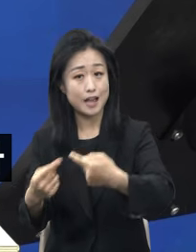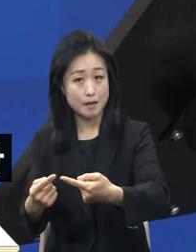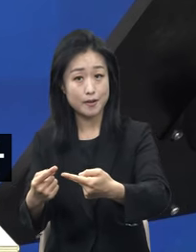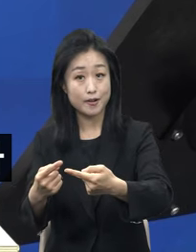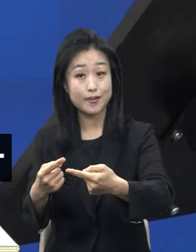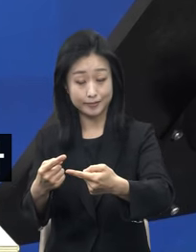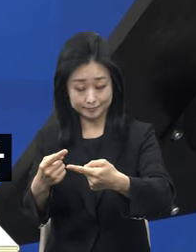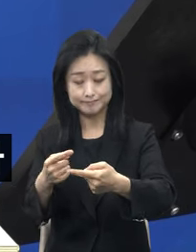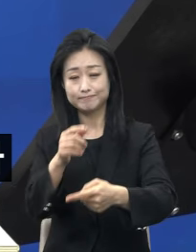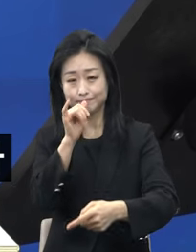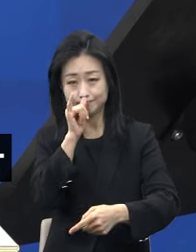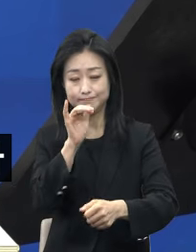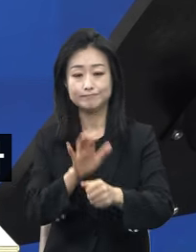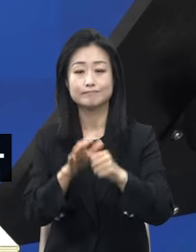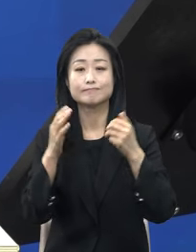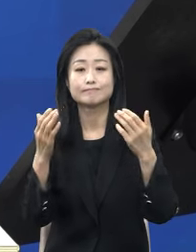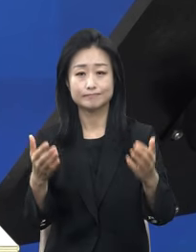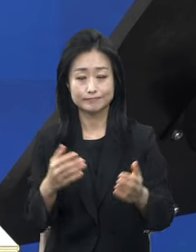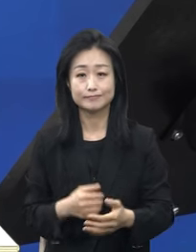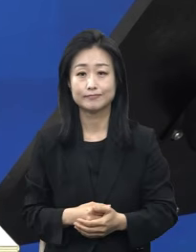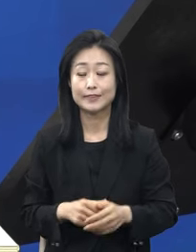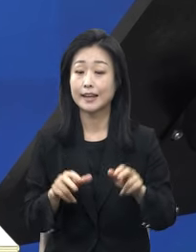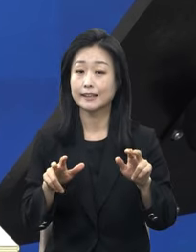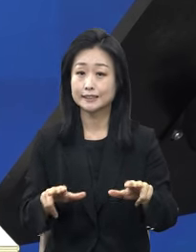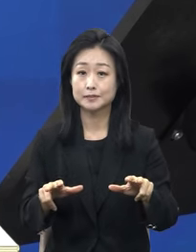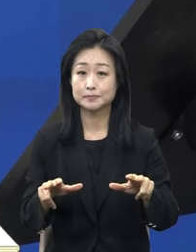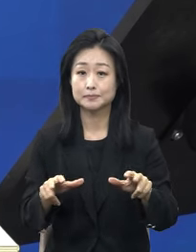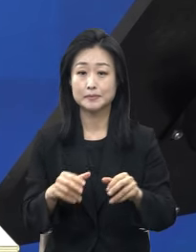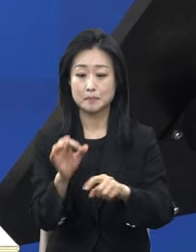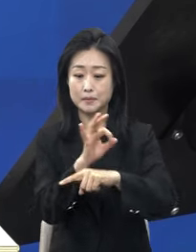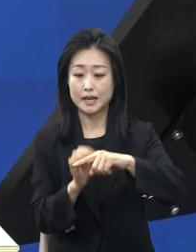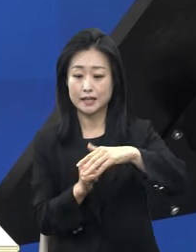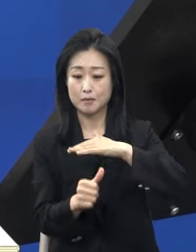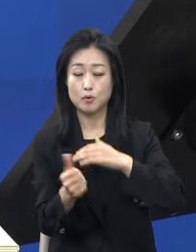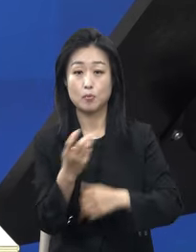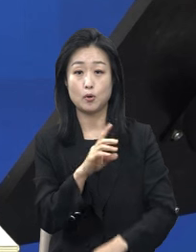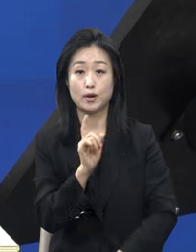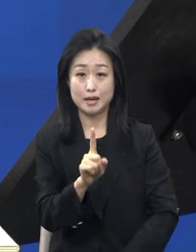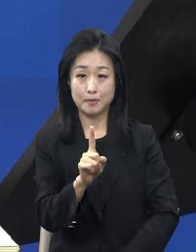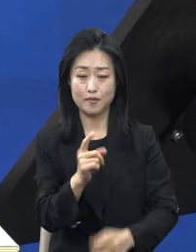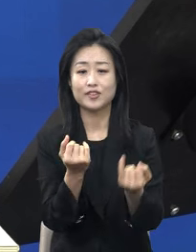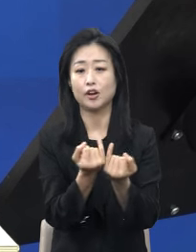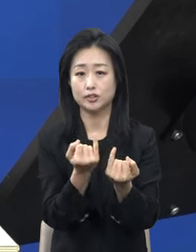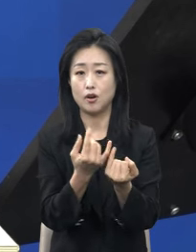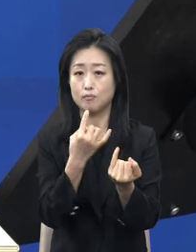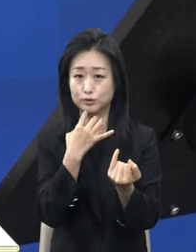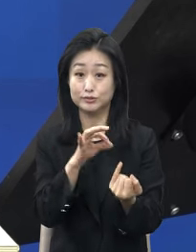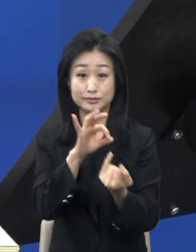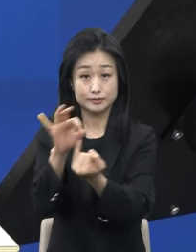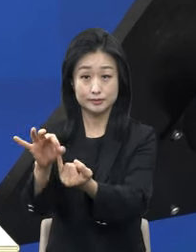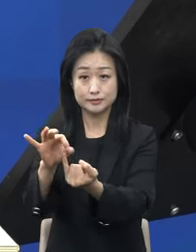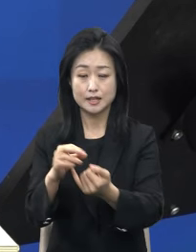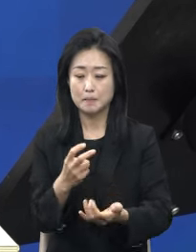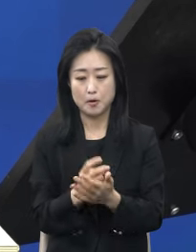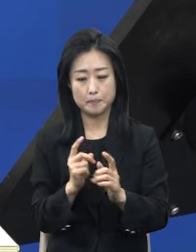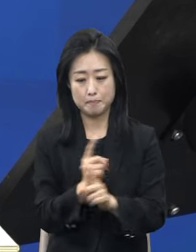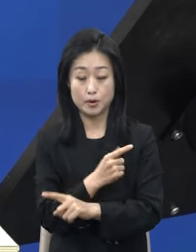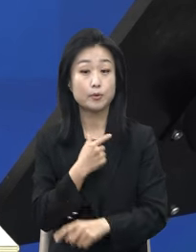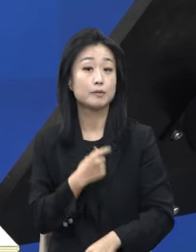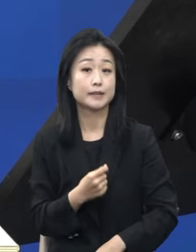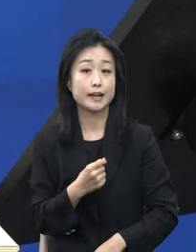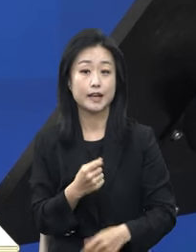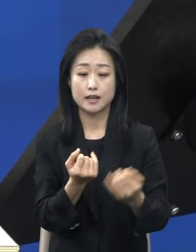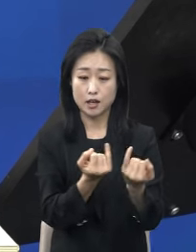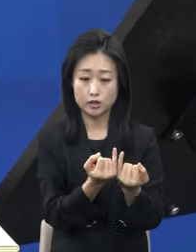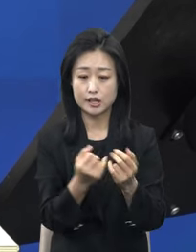당사자성이 실현되도록 하겠습니다. 현재는 비례대표 1번의 여성으로 국한되어 있지만 당원당규 개정을 통해